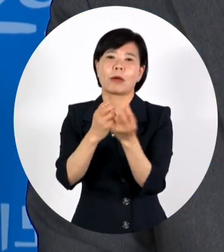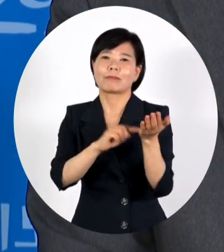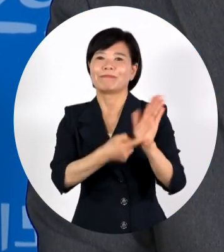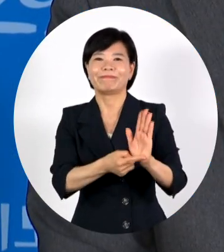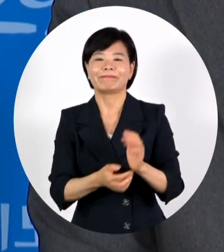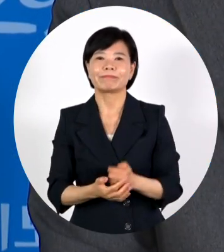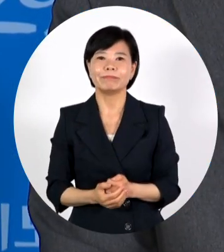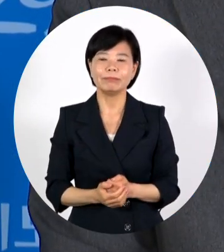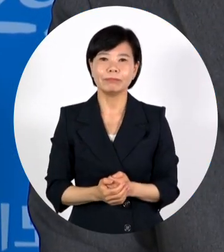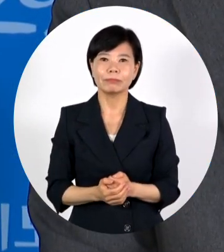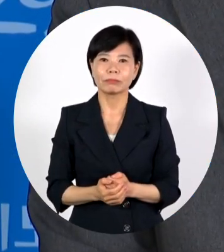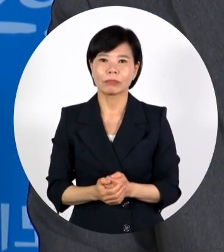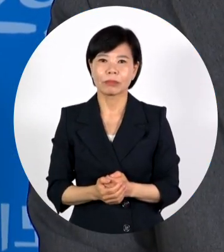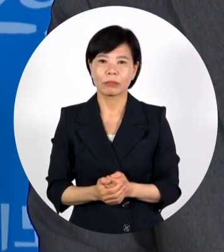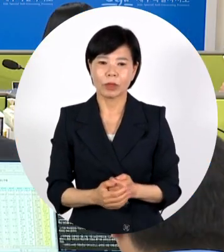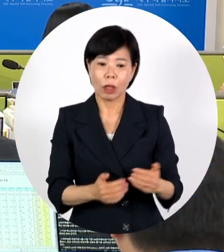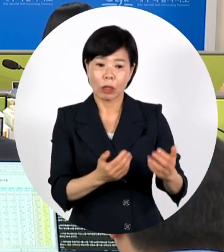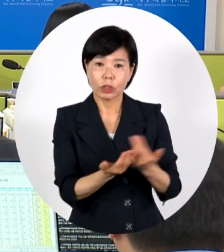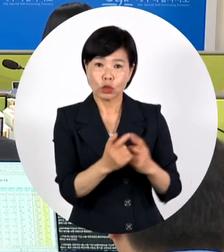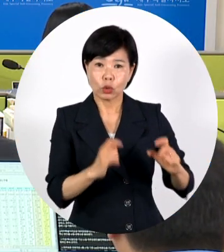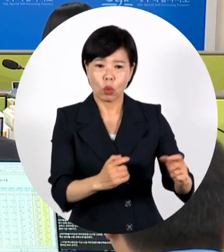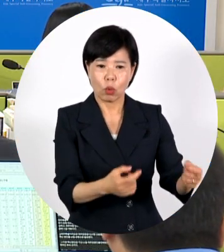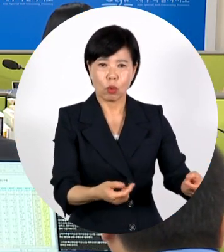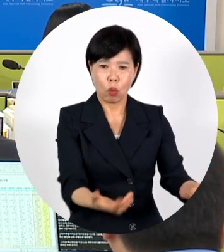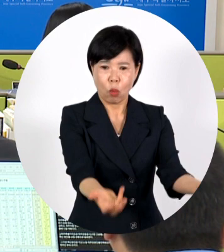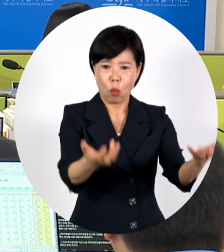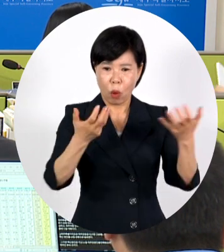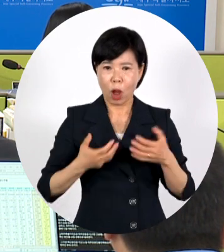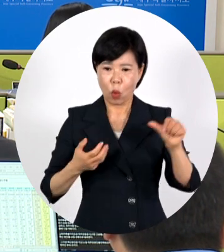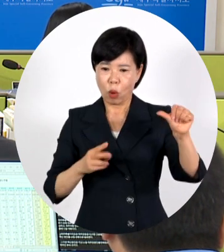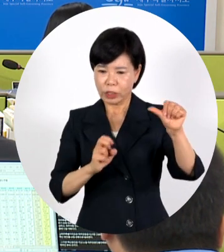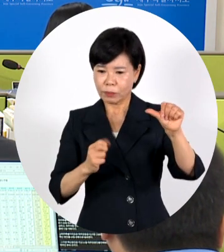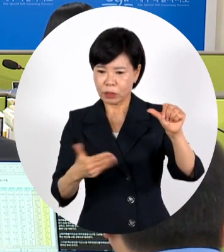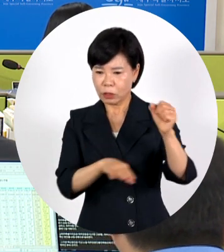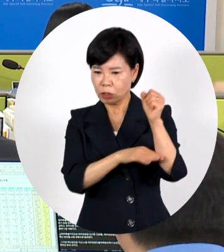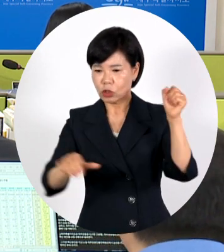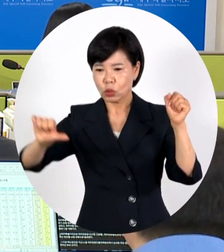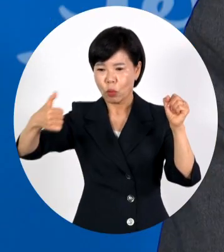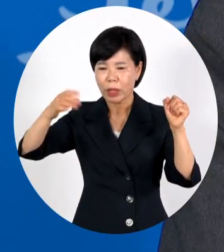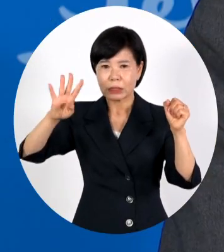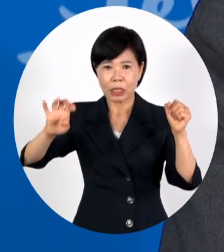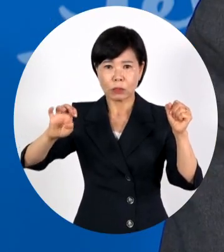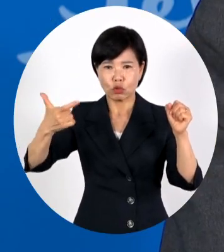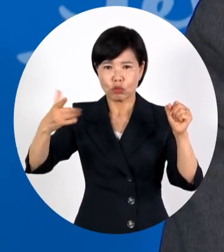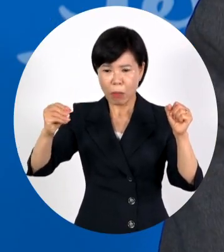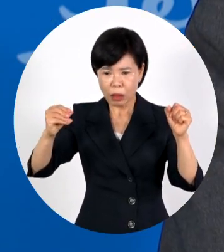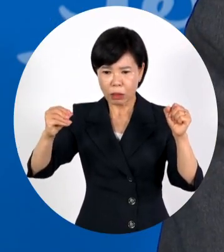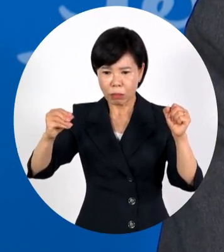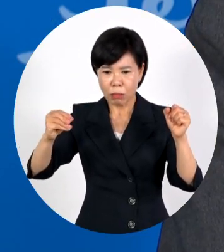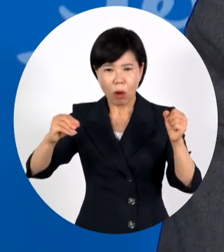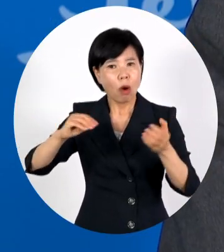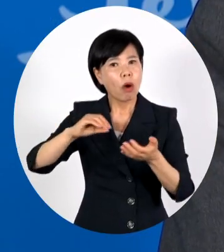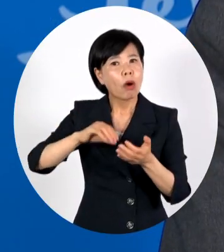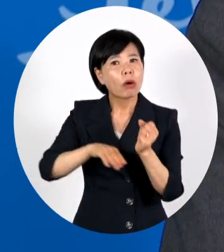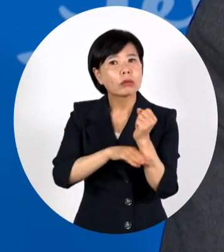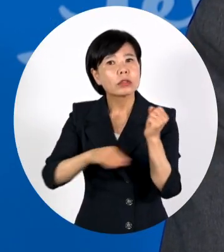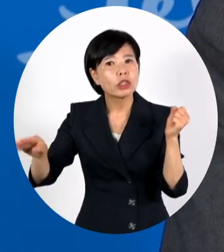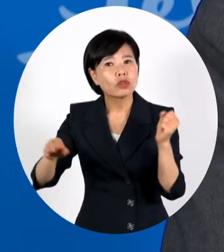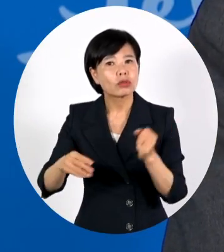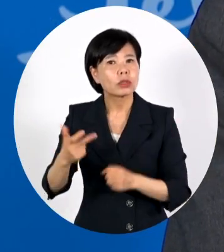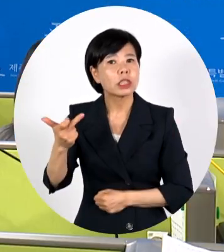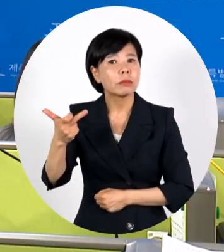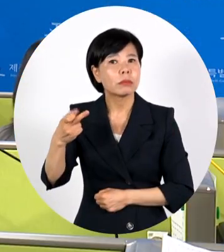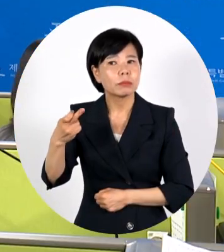공동 발표했습니다. 제주 방문 관광객은 5월 27일 기준 546만여 명으로 지난해 같은